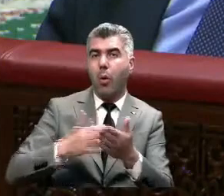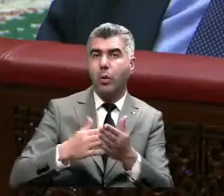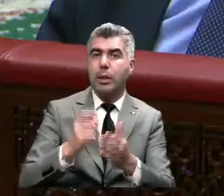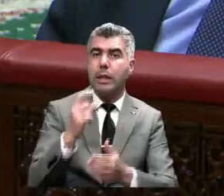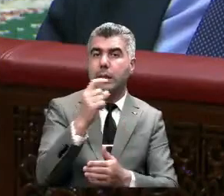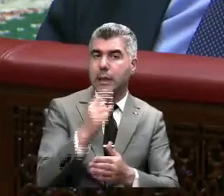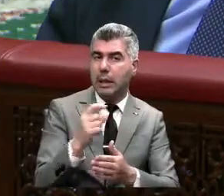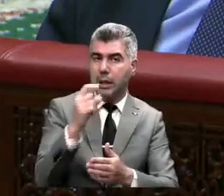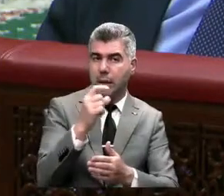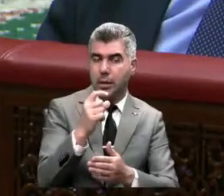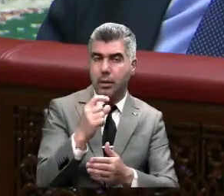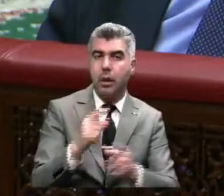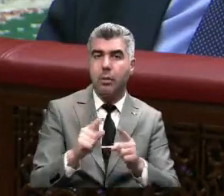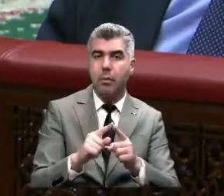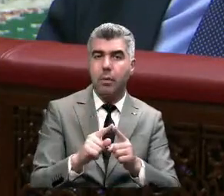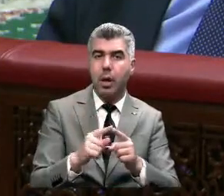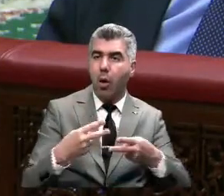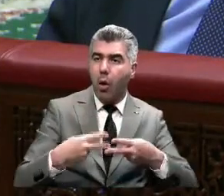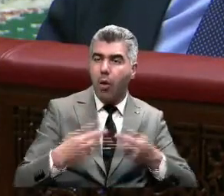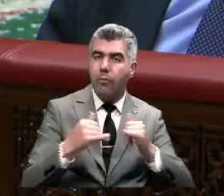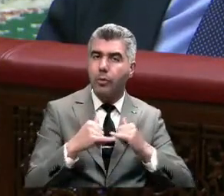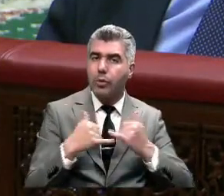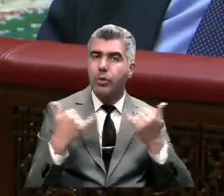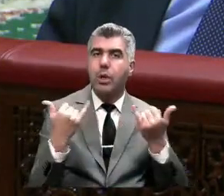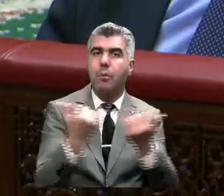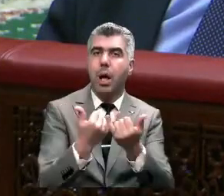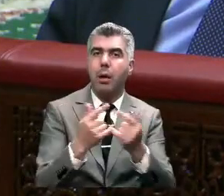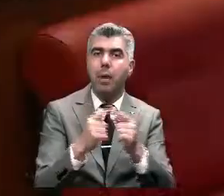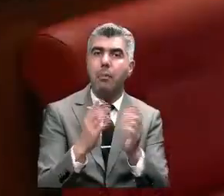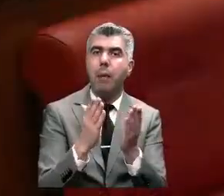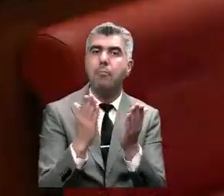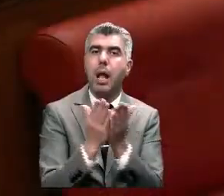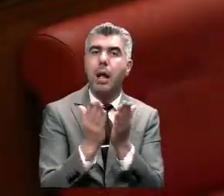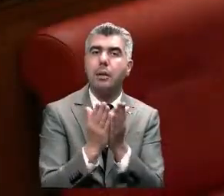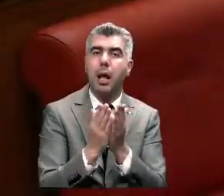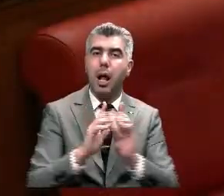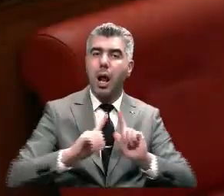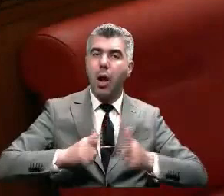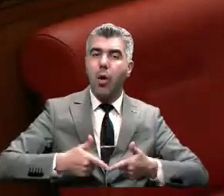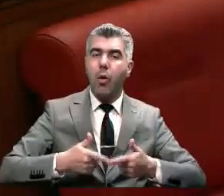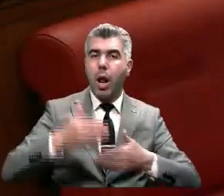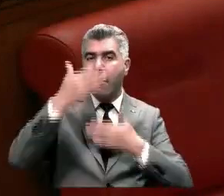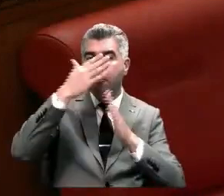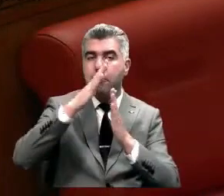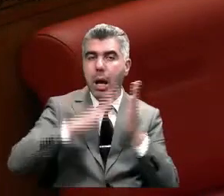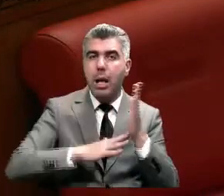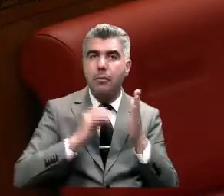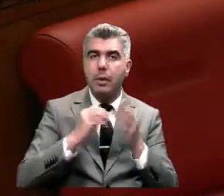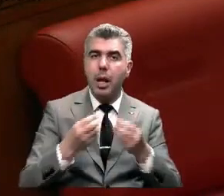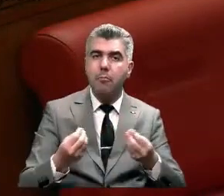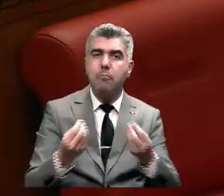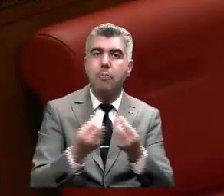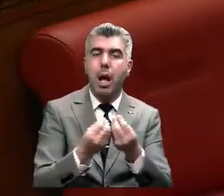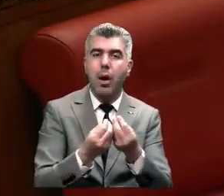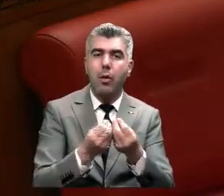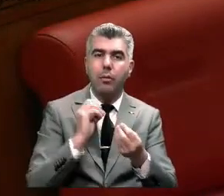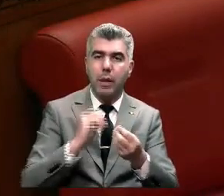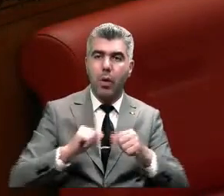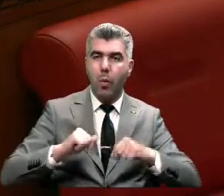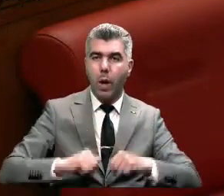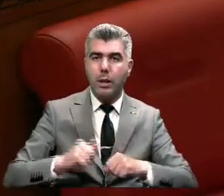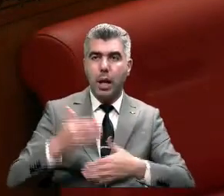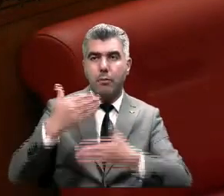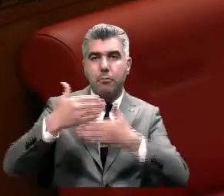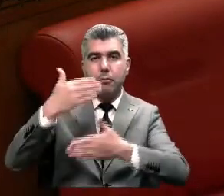الديني، تنظيم يوم دراسي تحت عنوان من أجل مدرسة مغربية لحفظ وترميم التراث العمراني بشراكة مع وزارة إعداد التراب